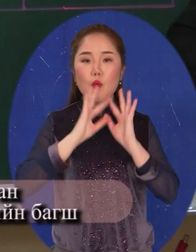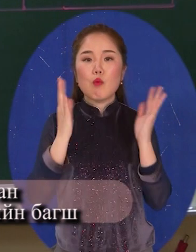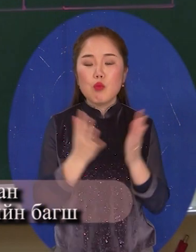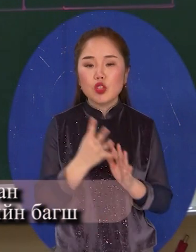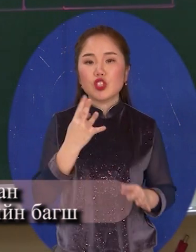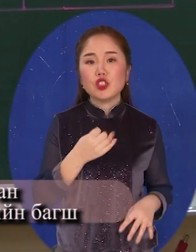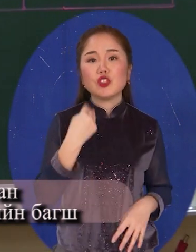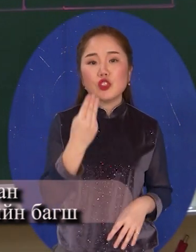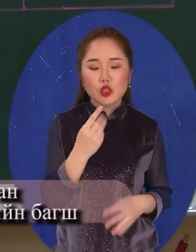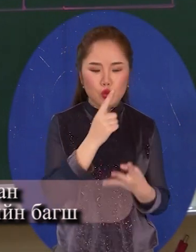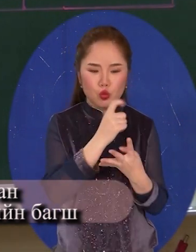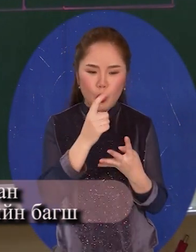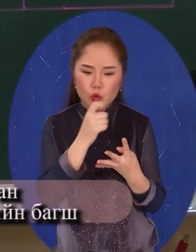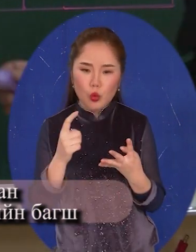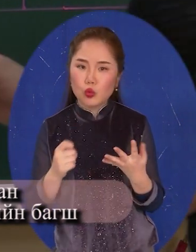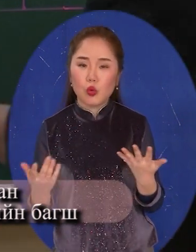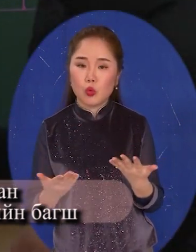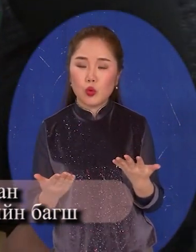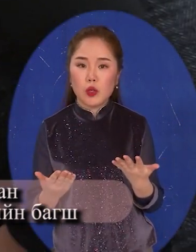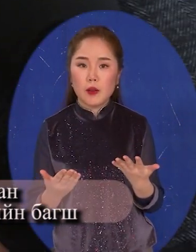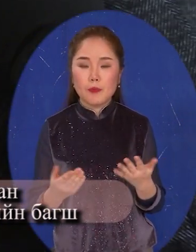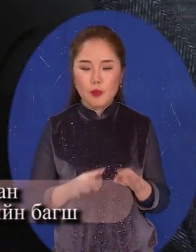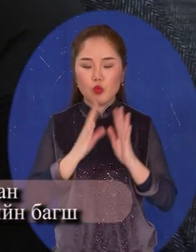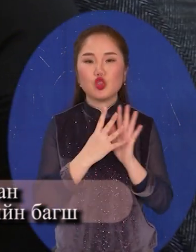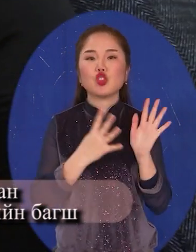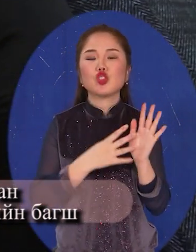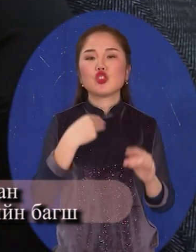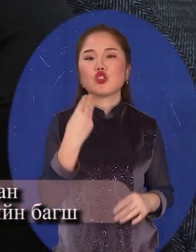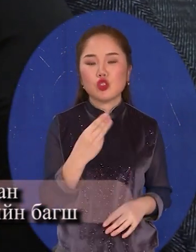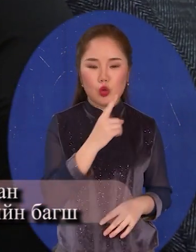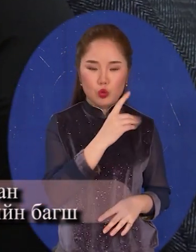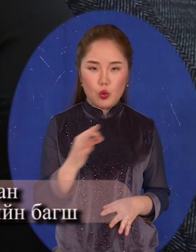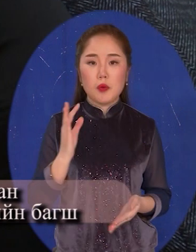үстіне 1-ді қосамыз. Сонымен барлығы неше жүздік болып жатыр дегенде